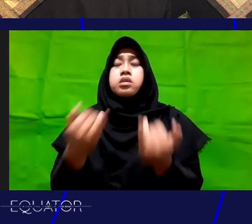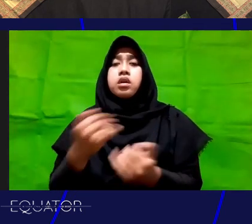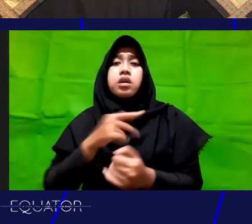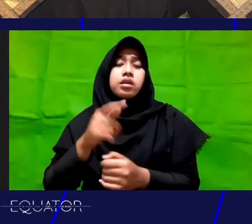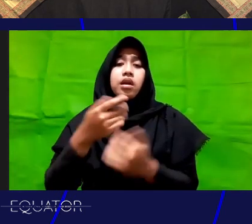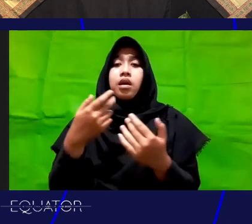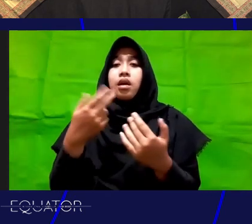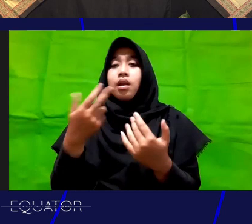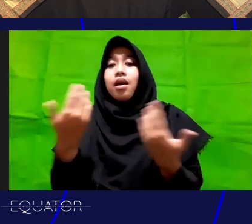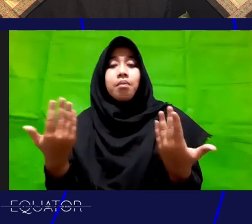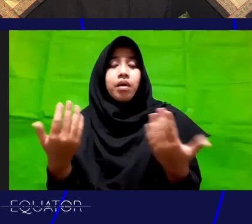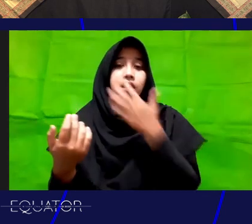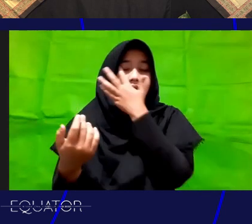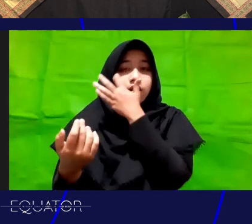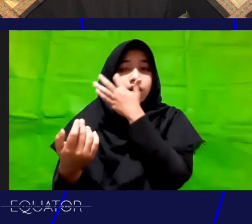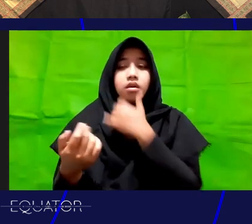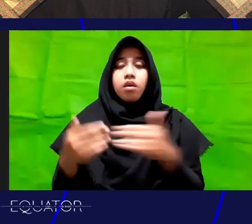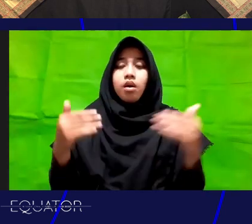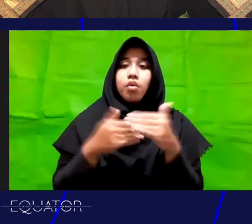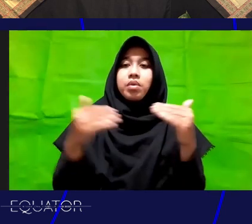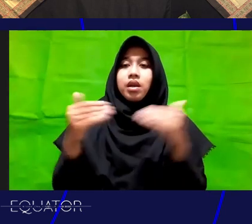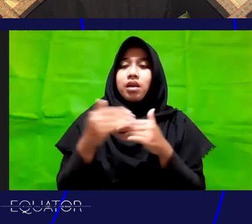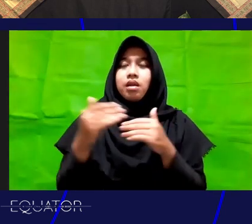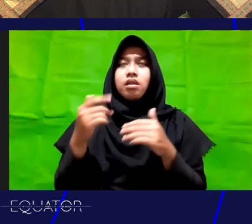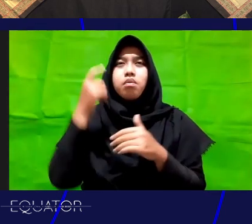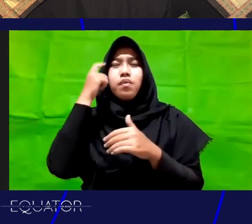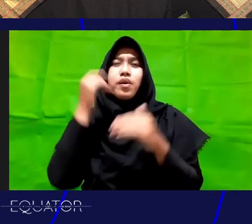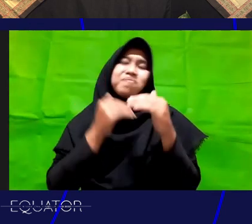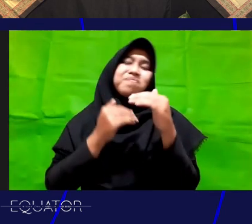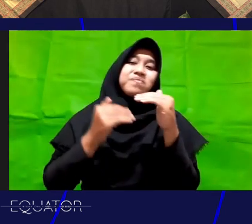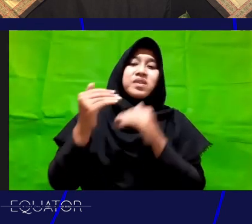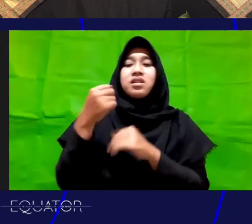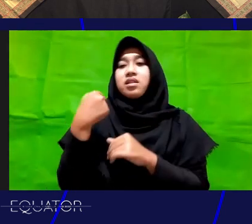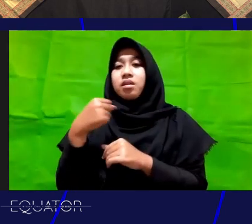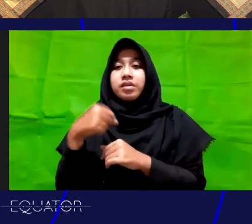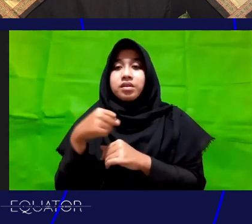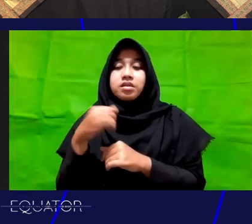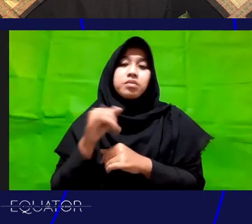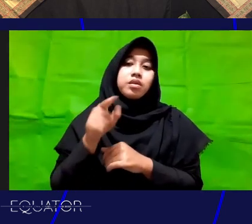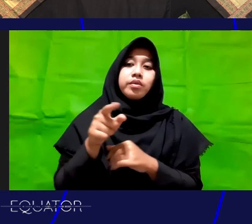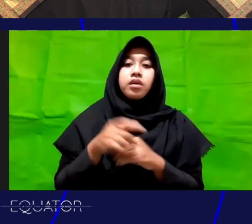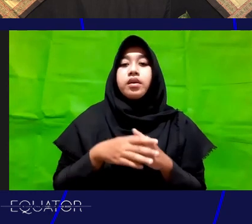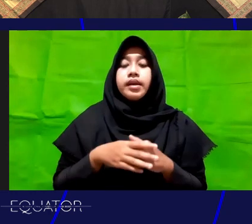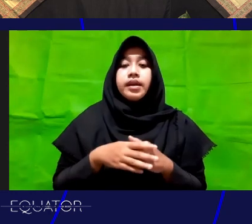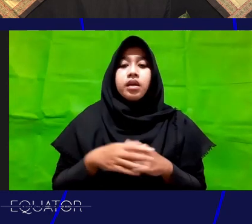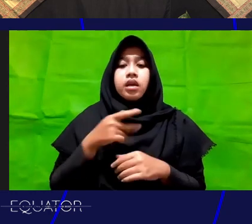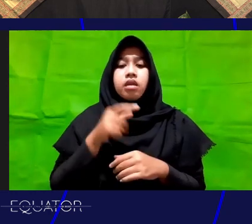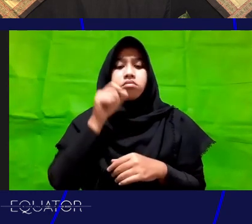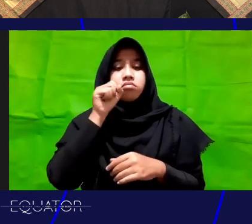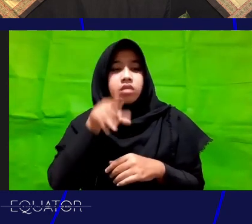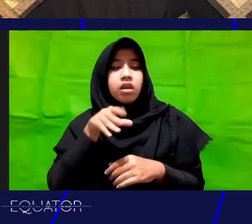mobilitinya saking terlalu tinggi gitu. Nggak bisa juga seperti ini, dan ketika itu dianggap sukses, ini bahaya gitu. Karena seniman-seniman